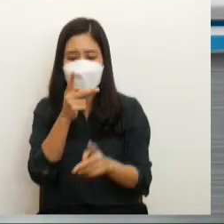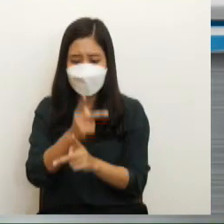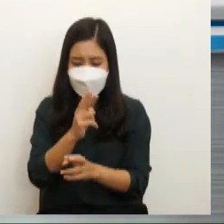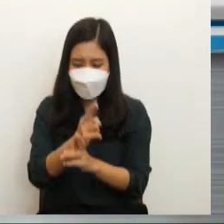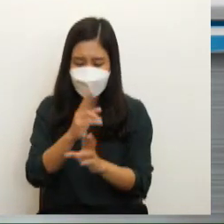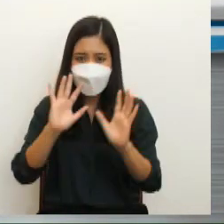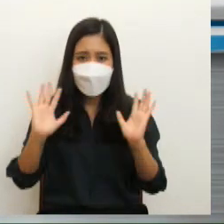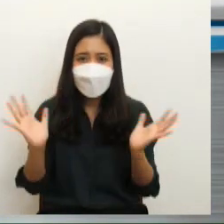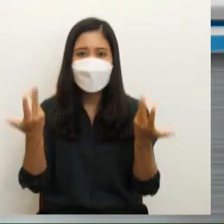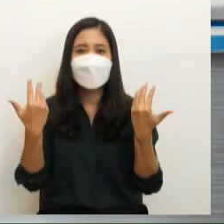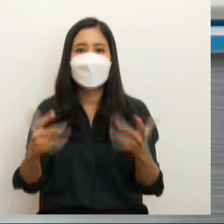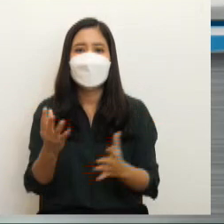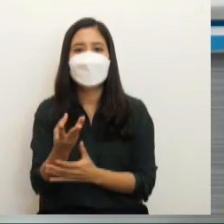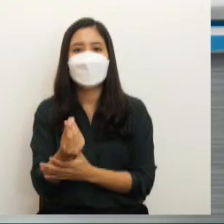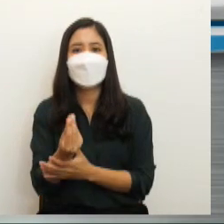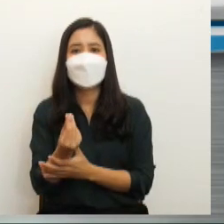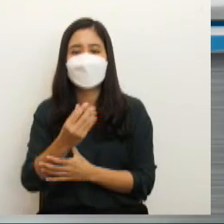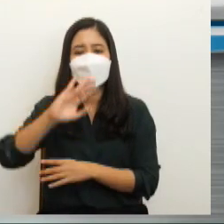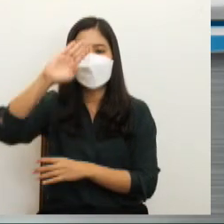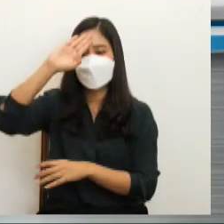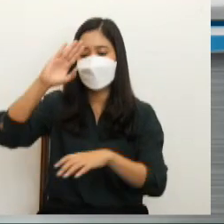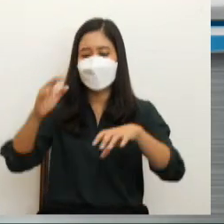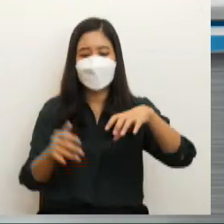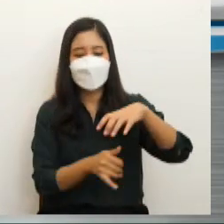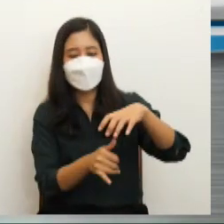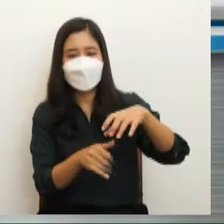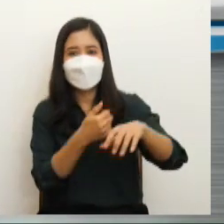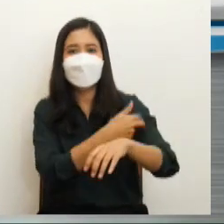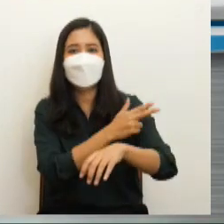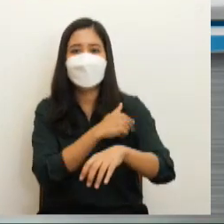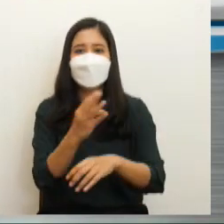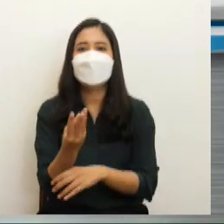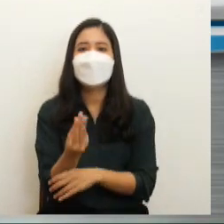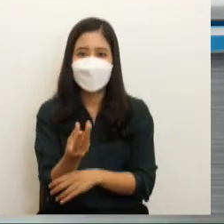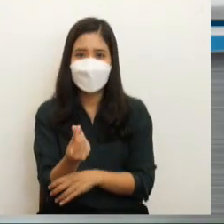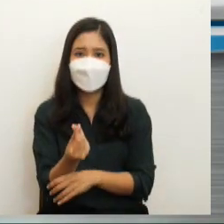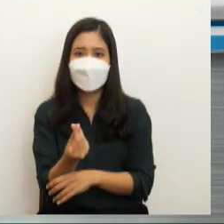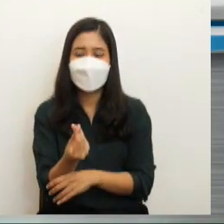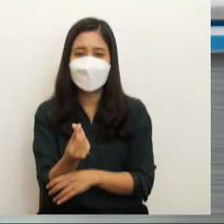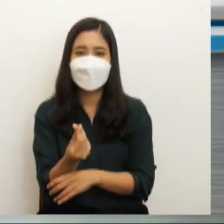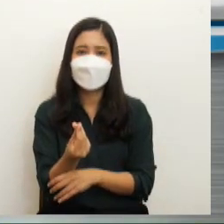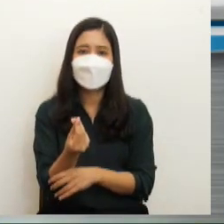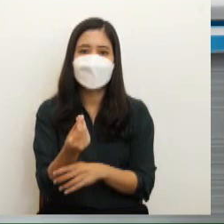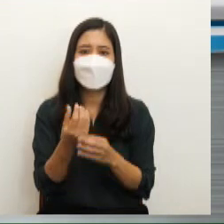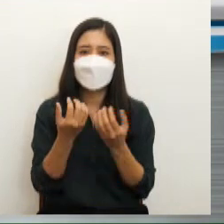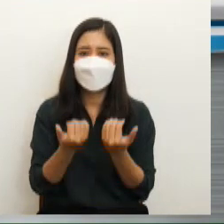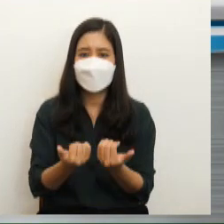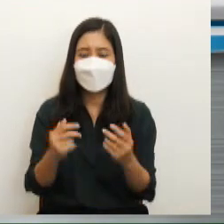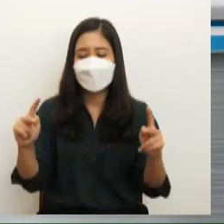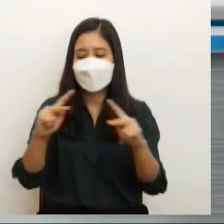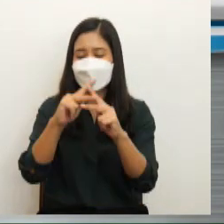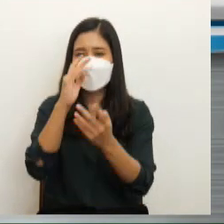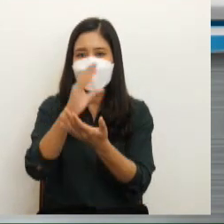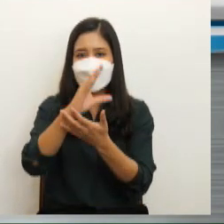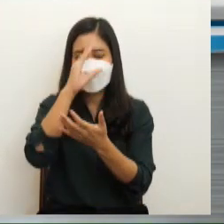ปแล้วเท่าไหร่ยังอยู่ระหว่างการรักษาเท่าไหร่นะคะเพื่อทุกท่านที่ได้ฟังจะได้เข้าใจว่ากระทรวงศึกษาธิการมีม